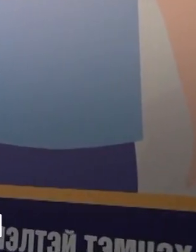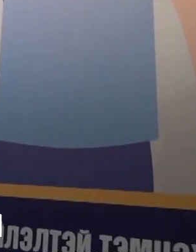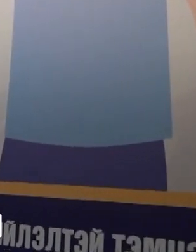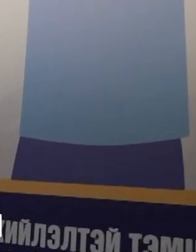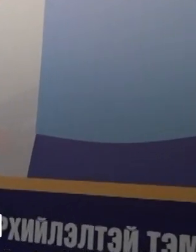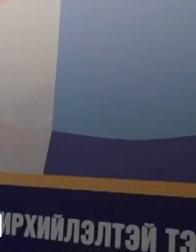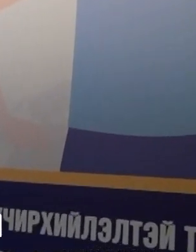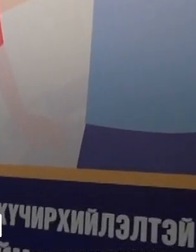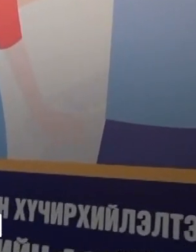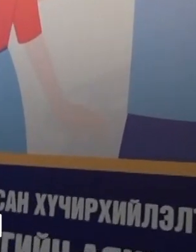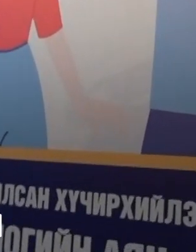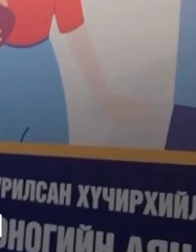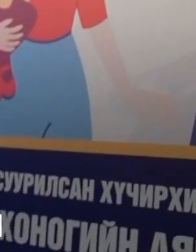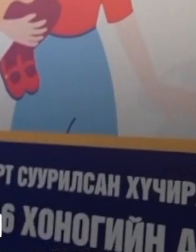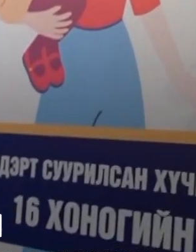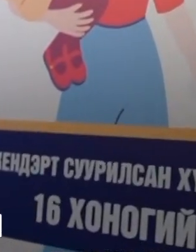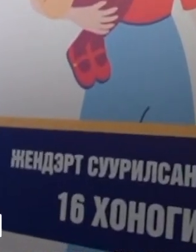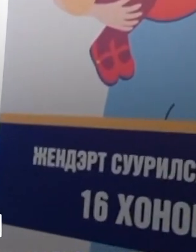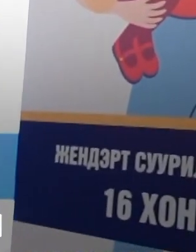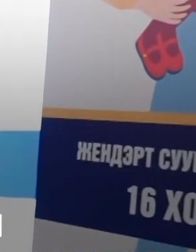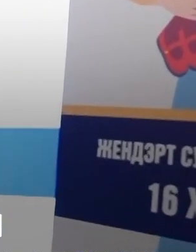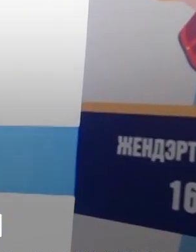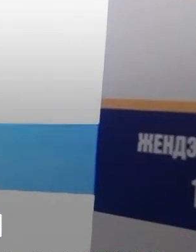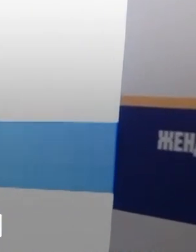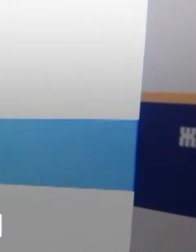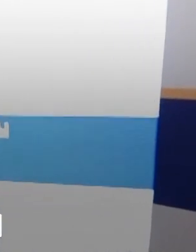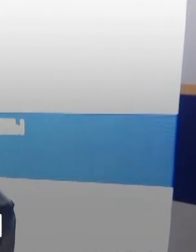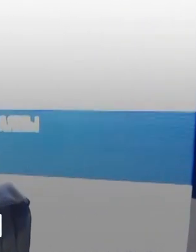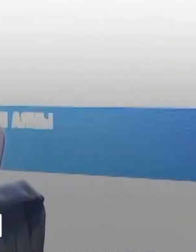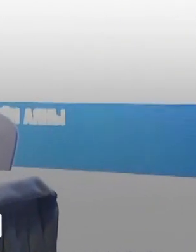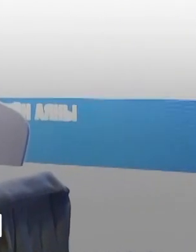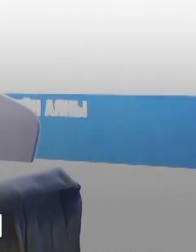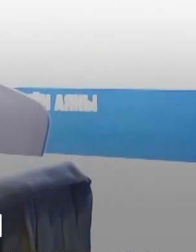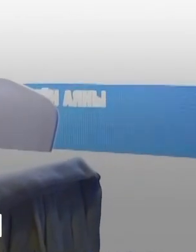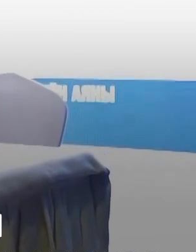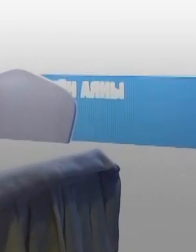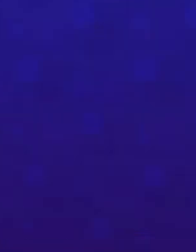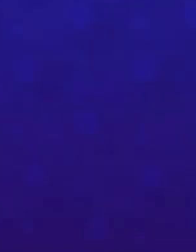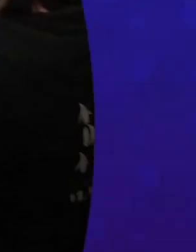Сүүлийн 7 жилийн хугацаанд гэр бүлийн хүчирхэлийн улмаас 100 хүн амьнасаа алдсан байна.